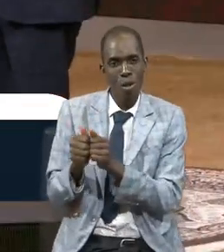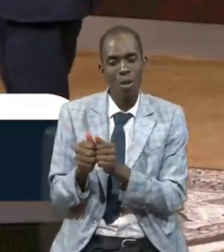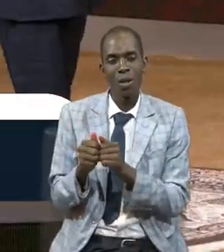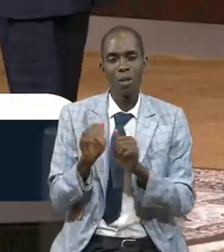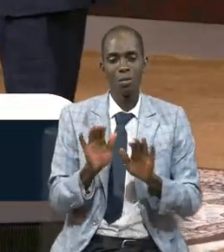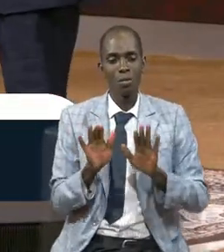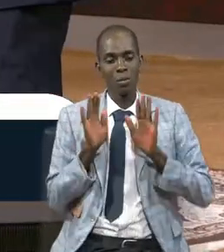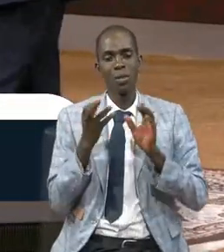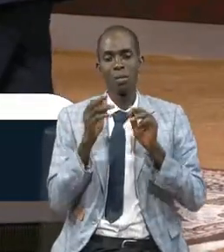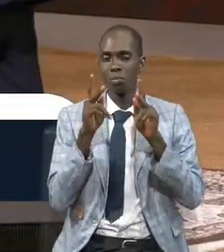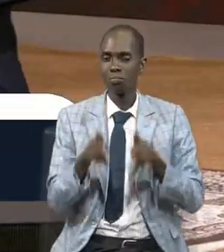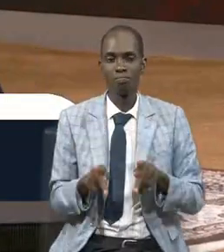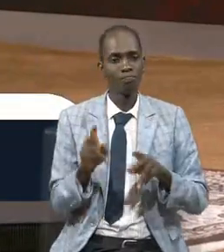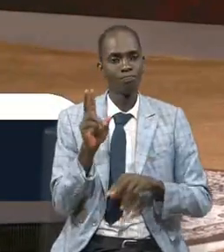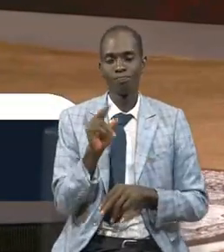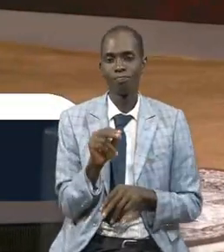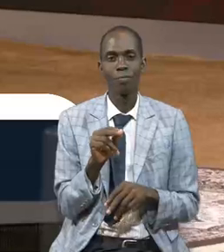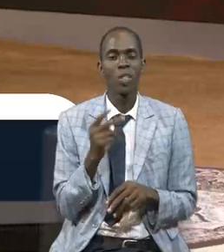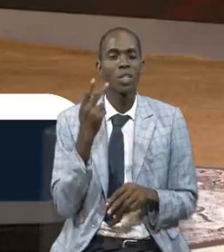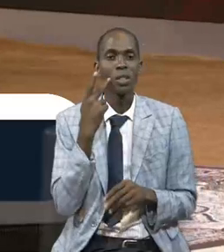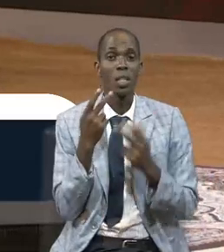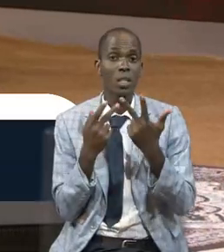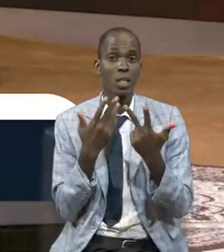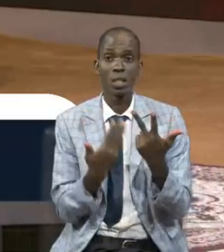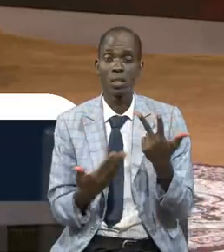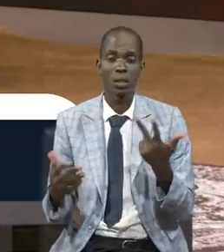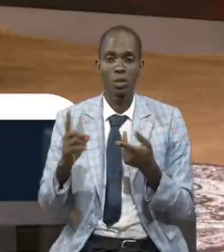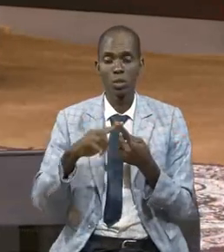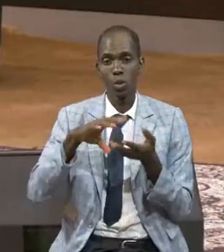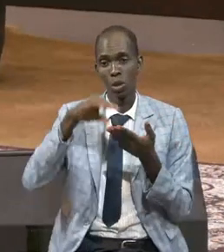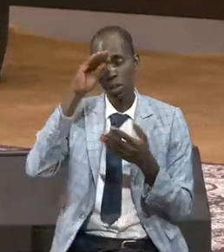toute acception de personne. Nous allons voir trois